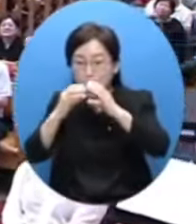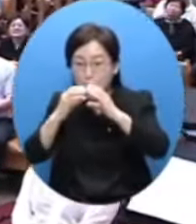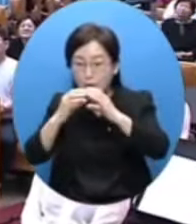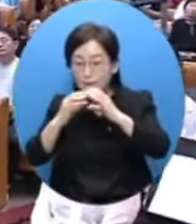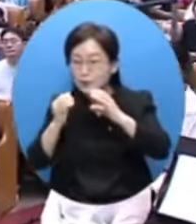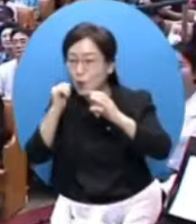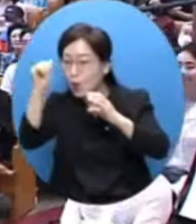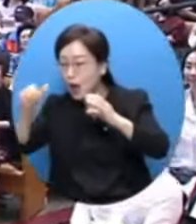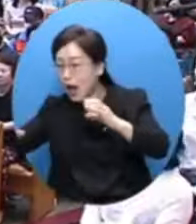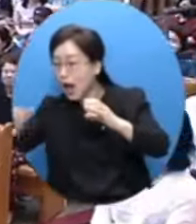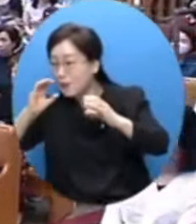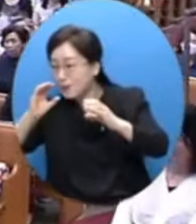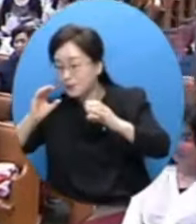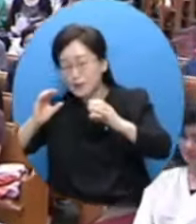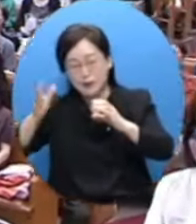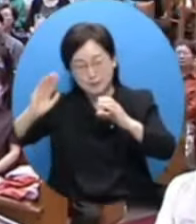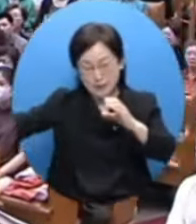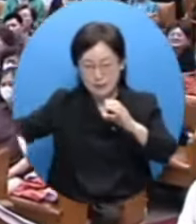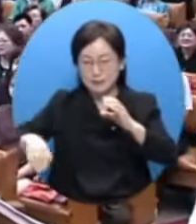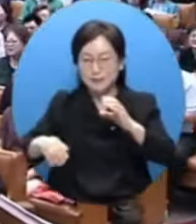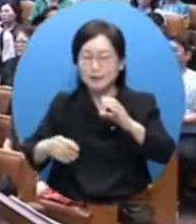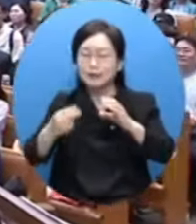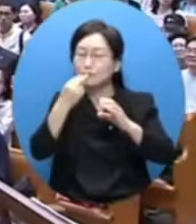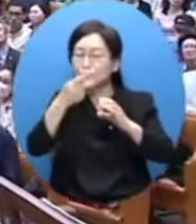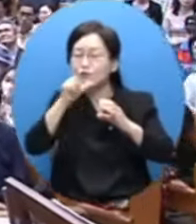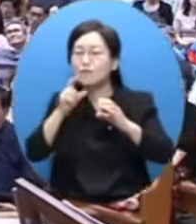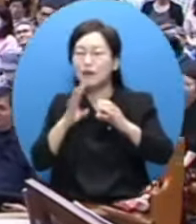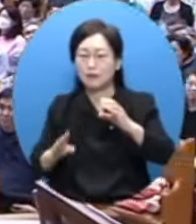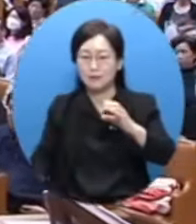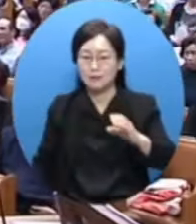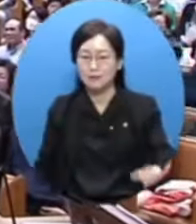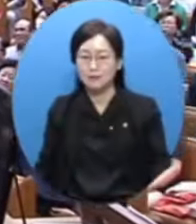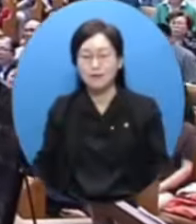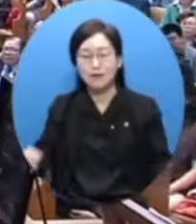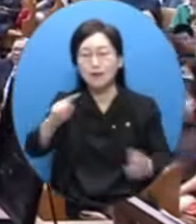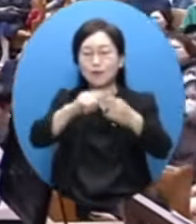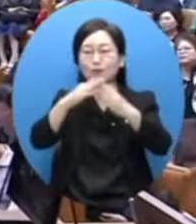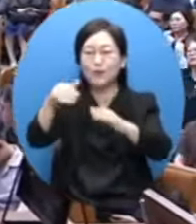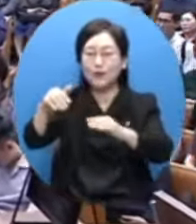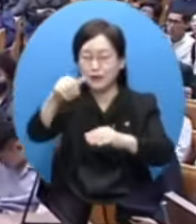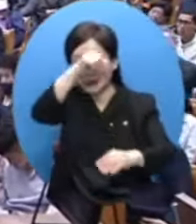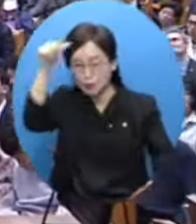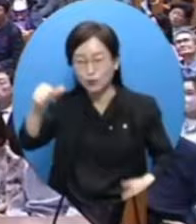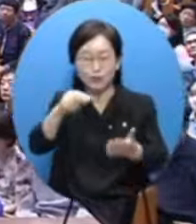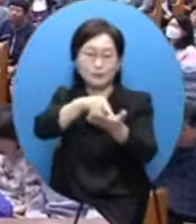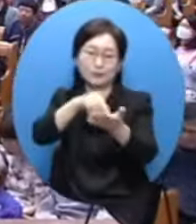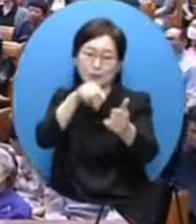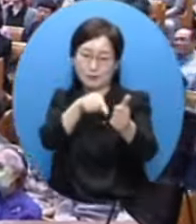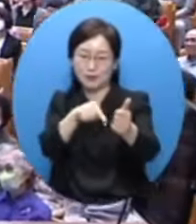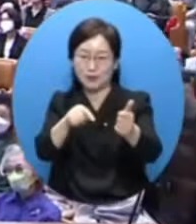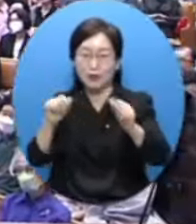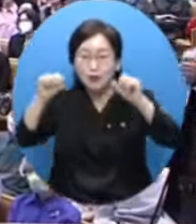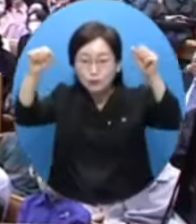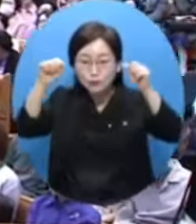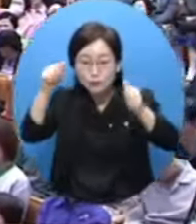되는데 생수를 마신다 그럽니다. 교회 장로님으로서 그가 운동선수가